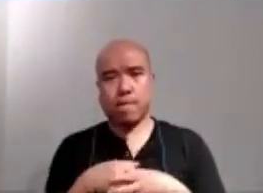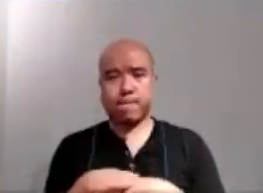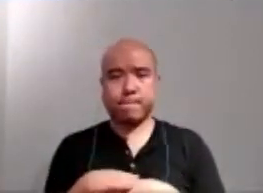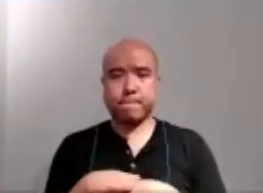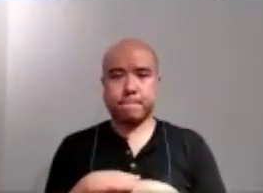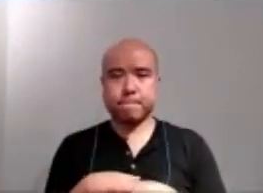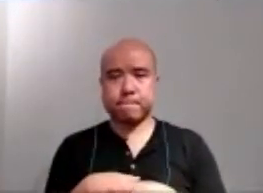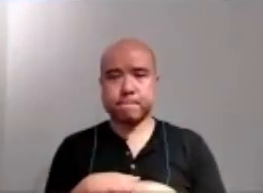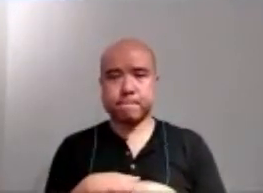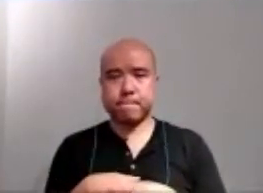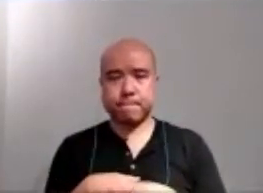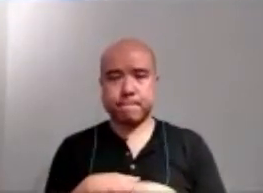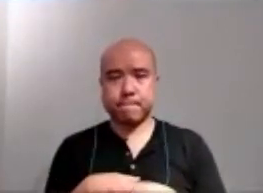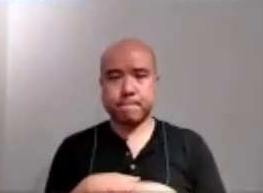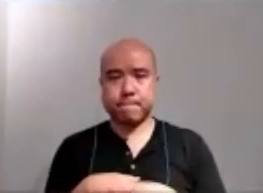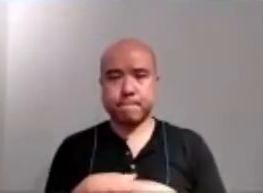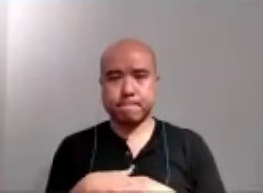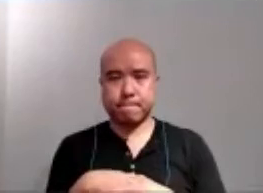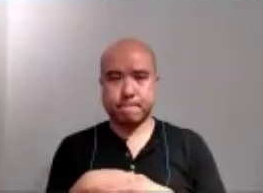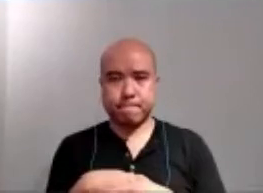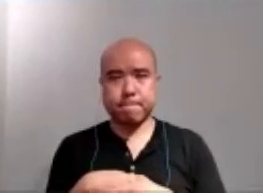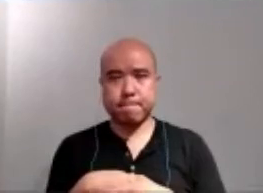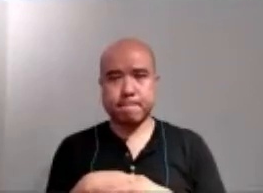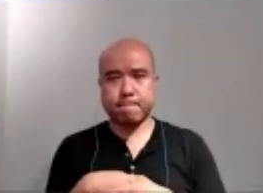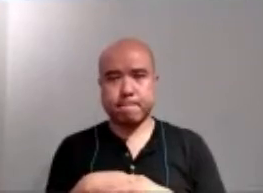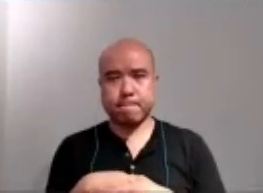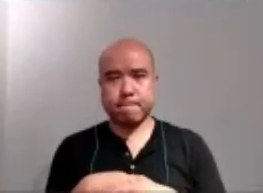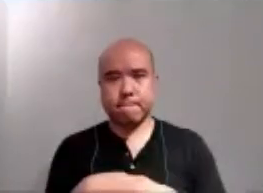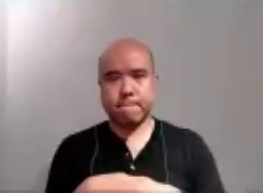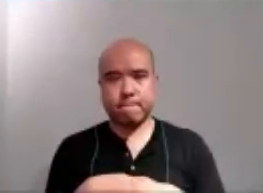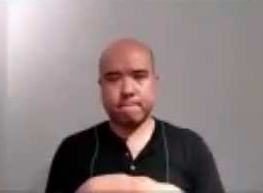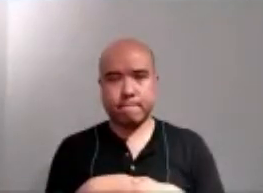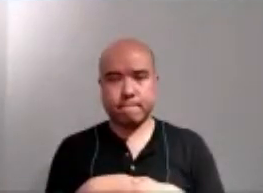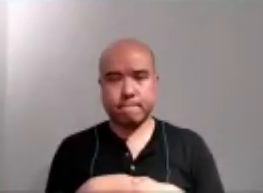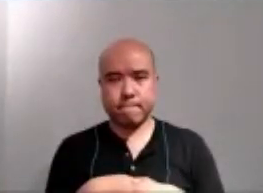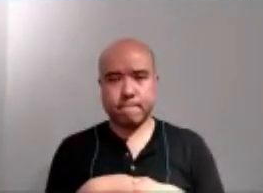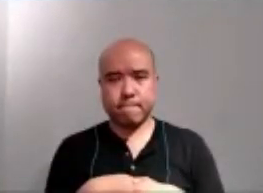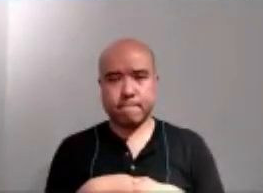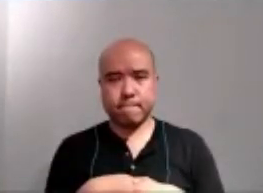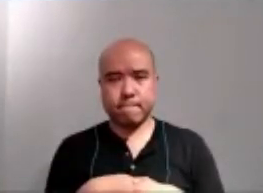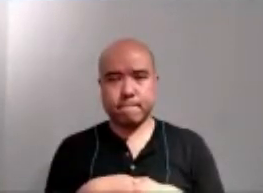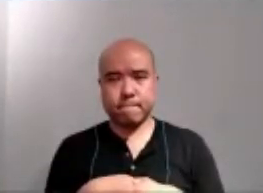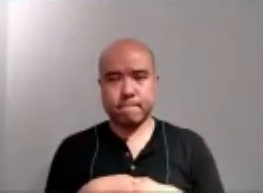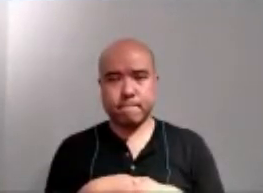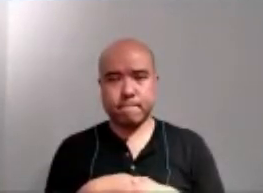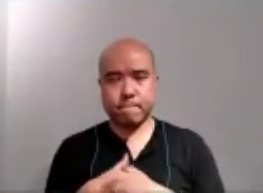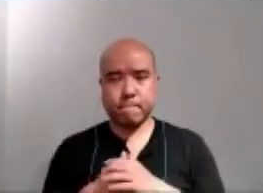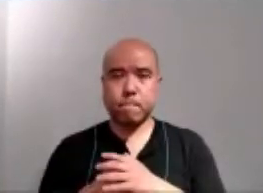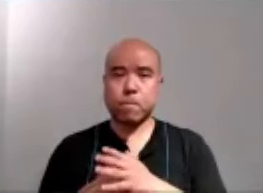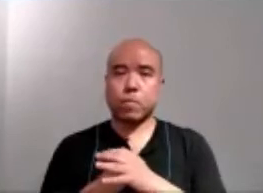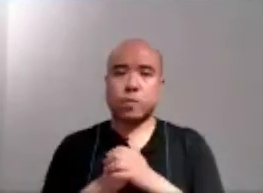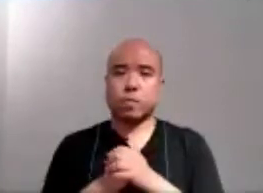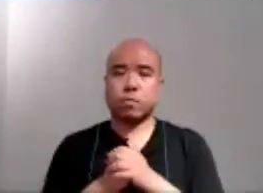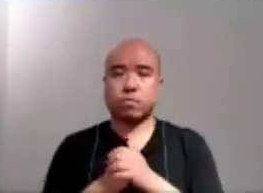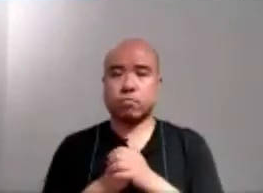容。 咁我哋計劃嘅特別之處就係運用咗設計思維嘅概念啦，去完善我哋成個嘅方案。咁我